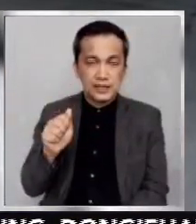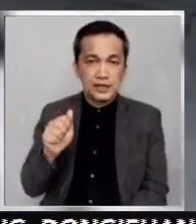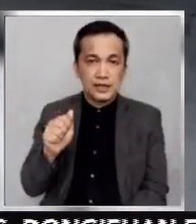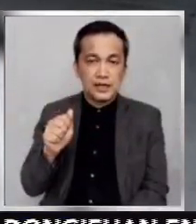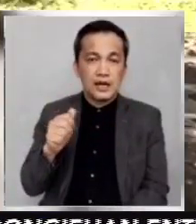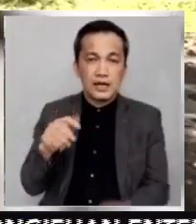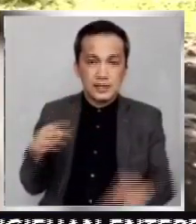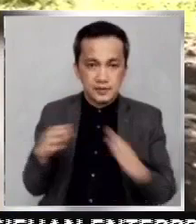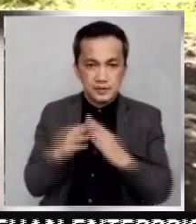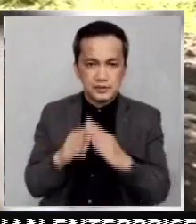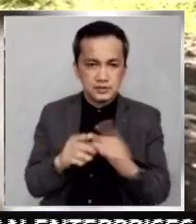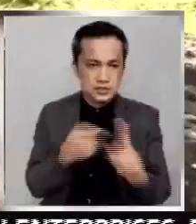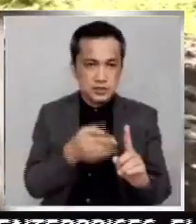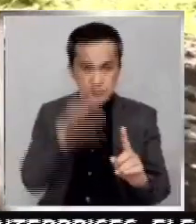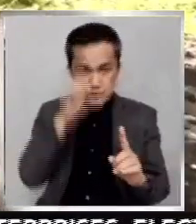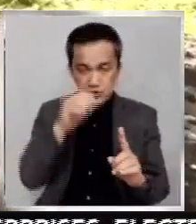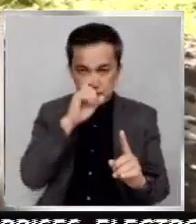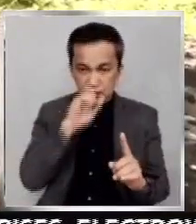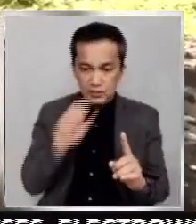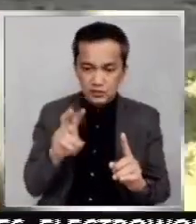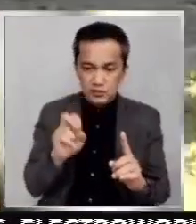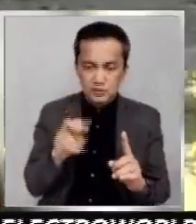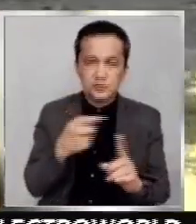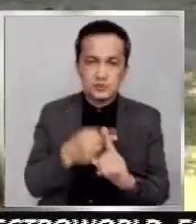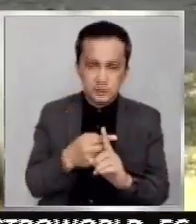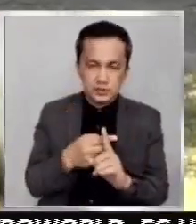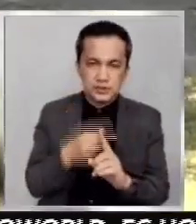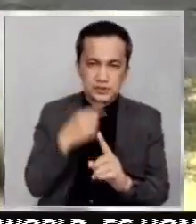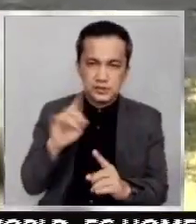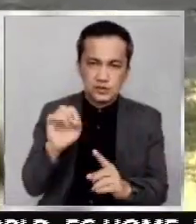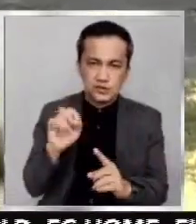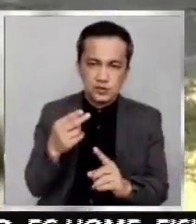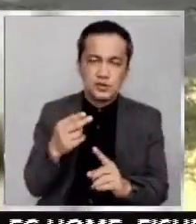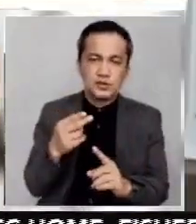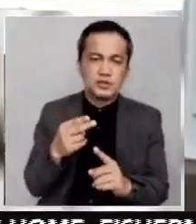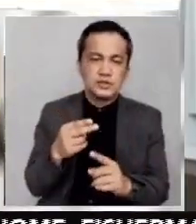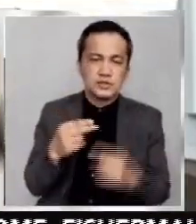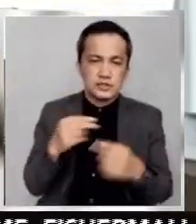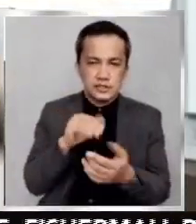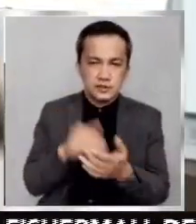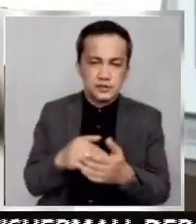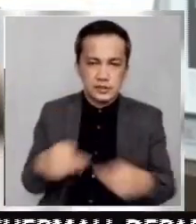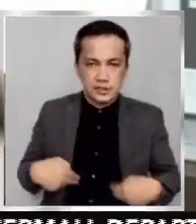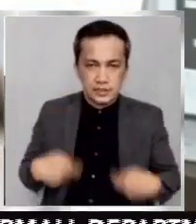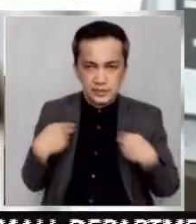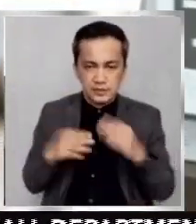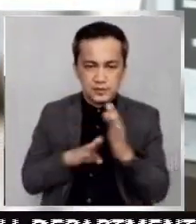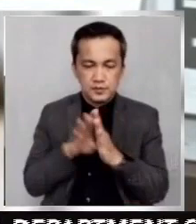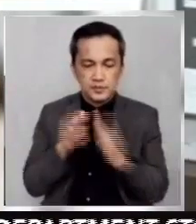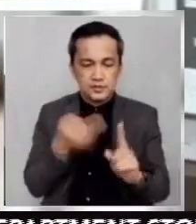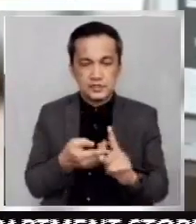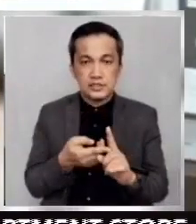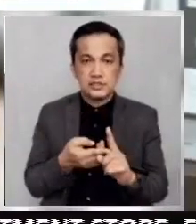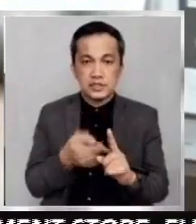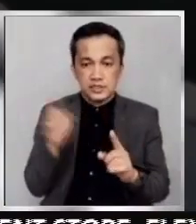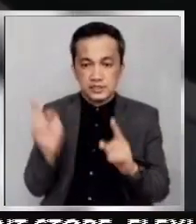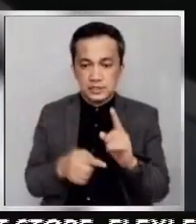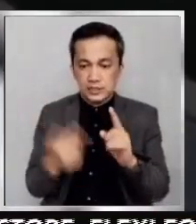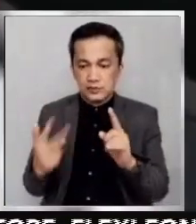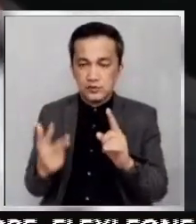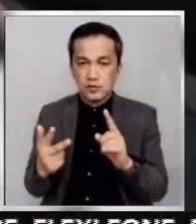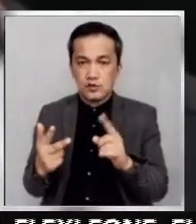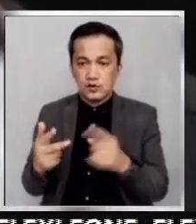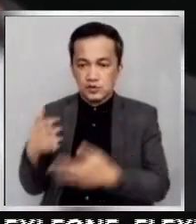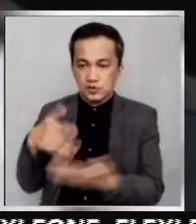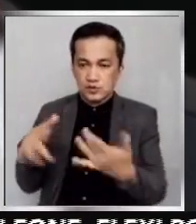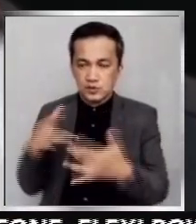anyos ang nagpositibo rin ayon sa DOH Bicol Center for Health Development. Isa raw siya sa 30 close contacts ng naunang COVID